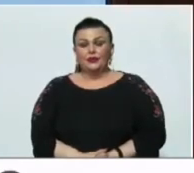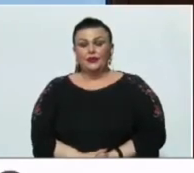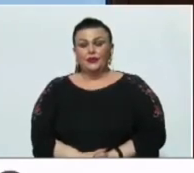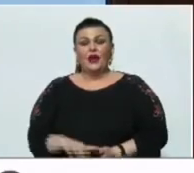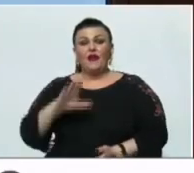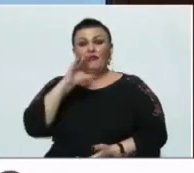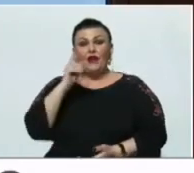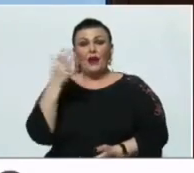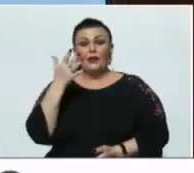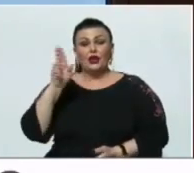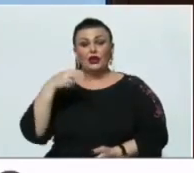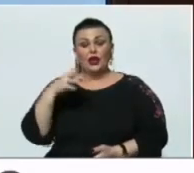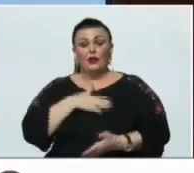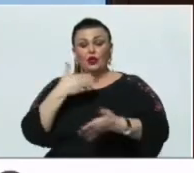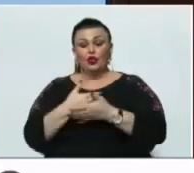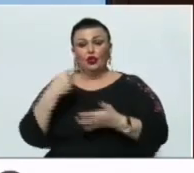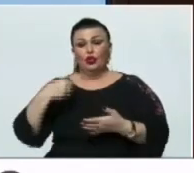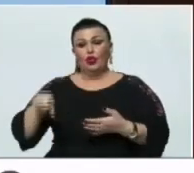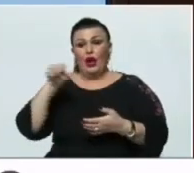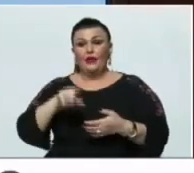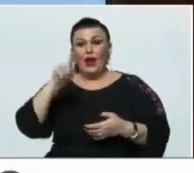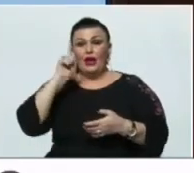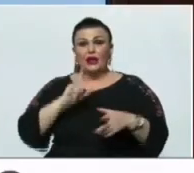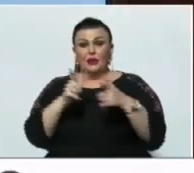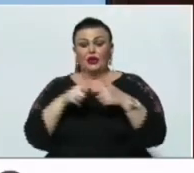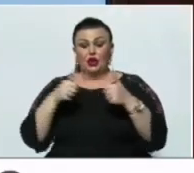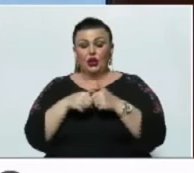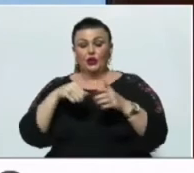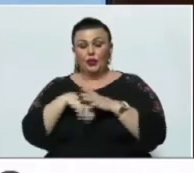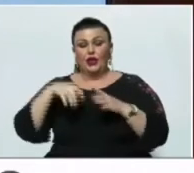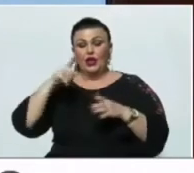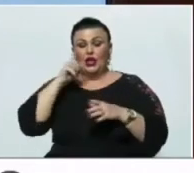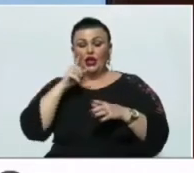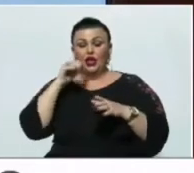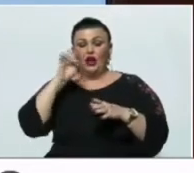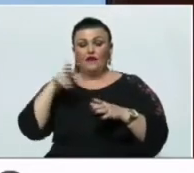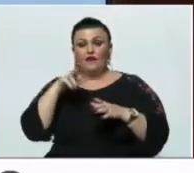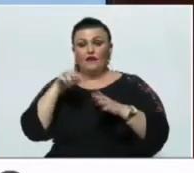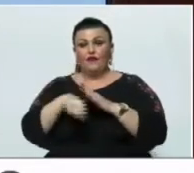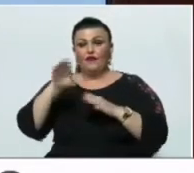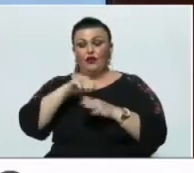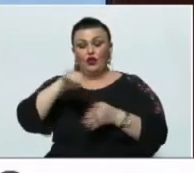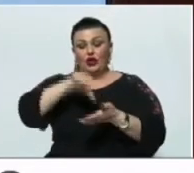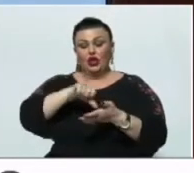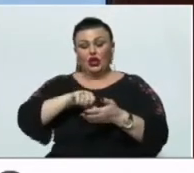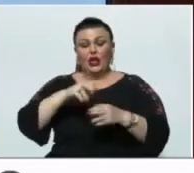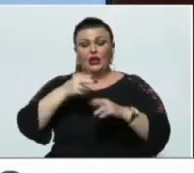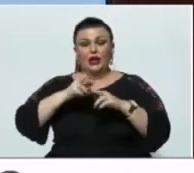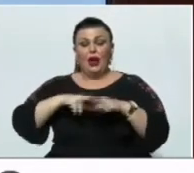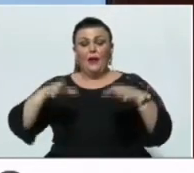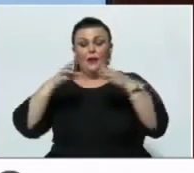Və 5 dekabr Könüllülük Həftəsi çərçivəsində Azərbaycan Respublikasının Gənclər Fondu və Azərbaycan Könüllü Təşkilatları İttifaqının